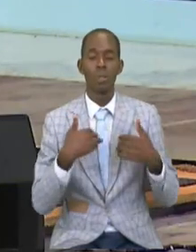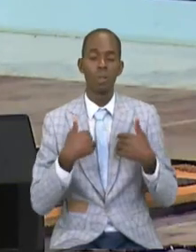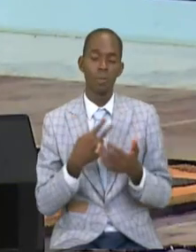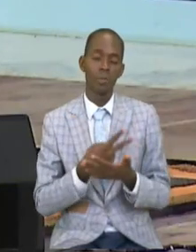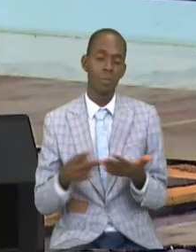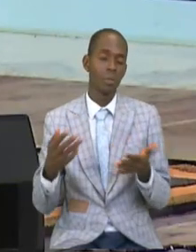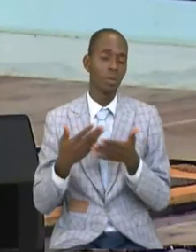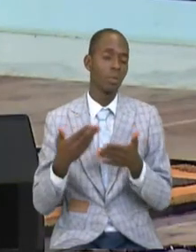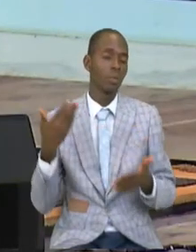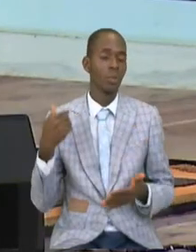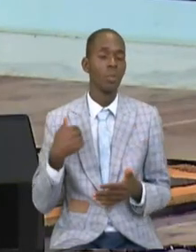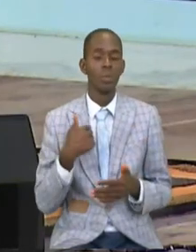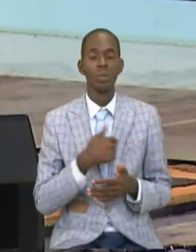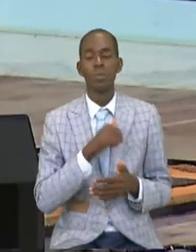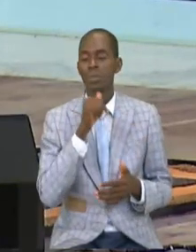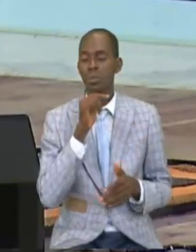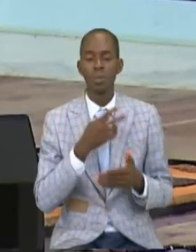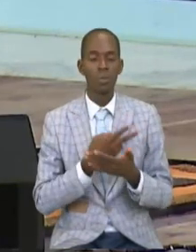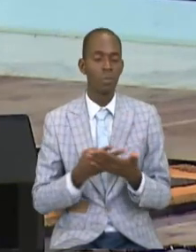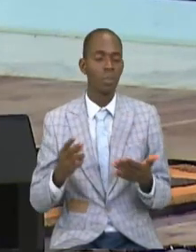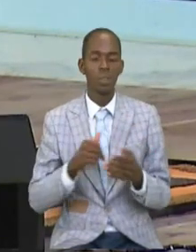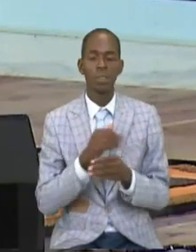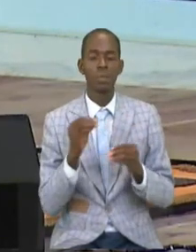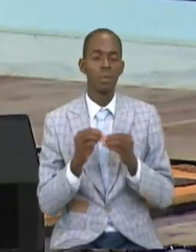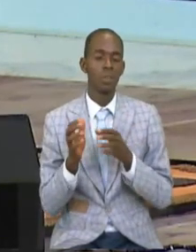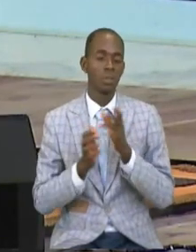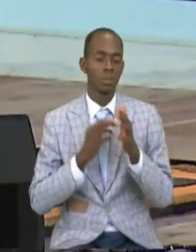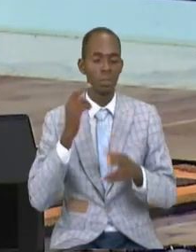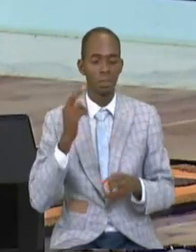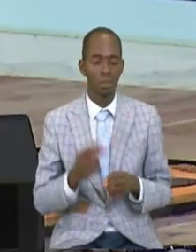avons échoué, nous n'allons plus échouer.